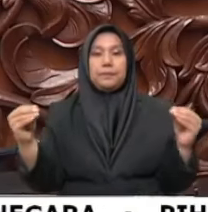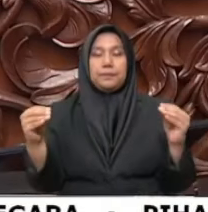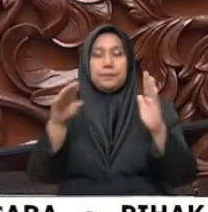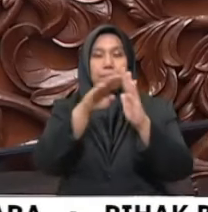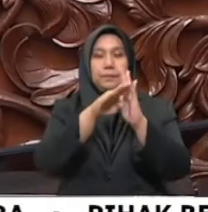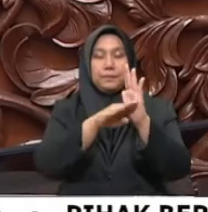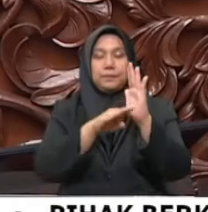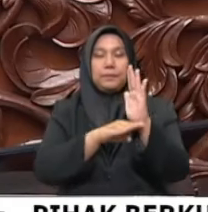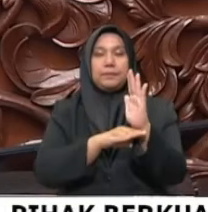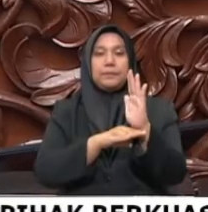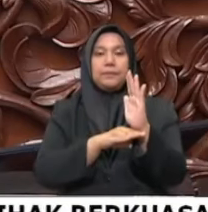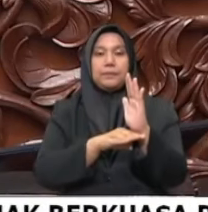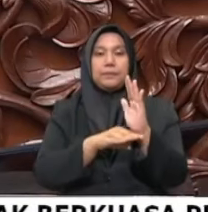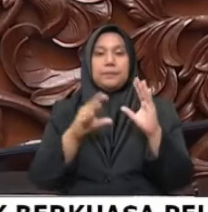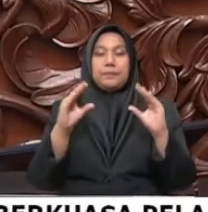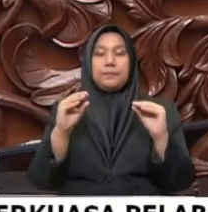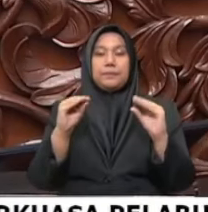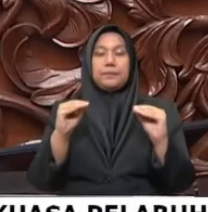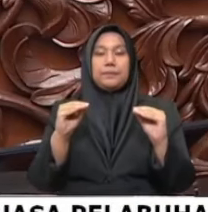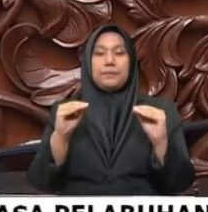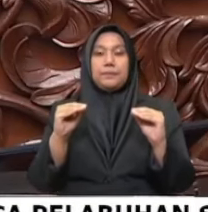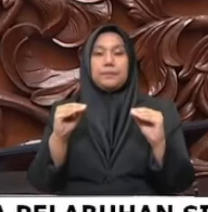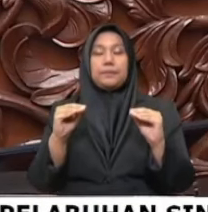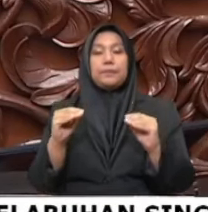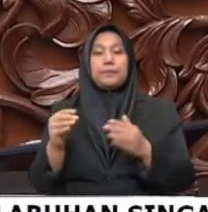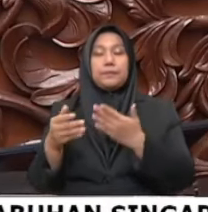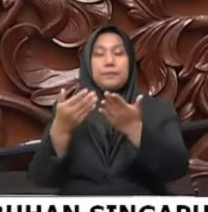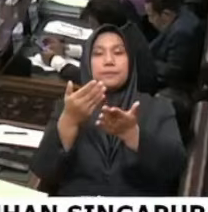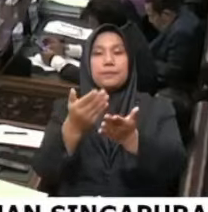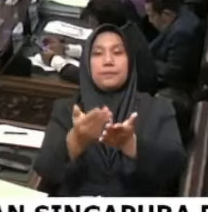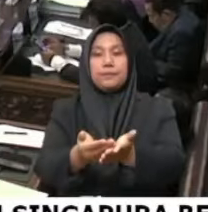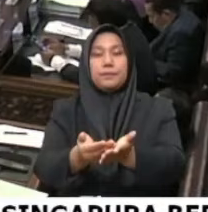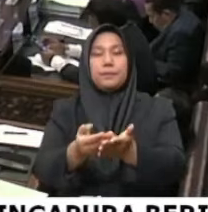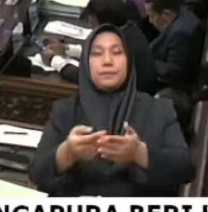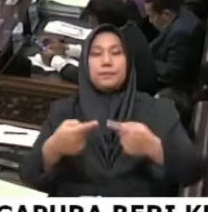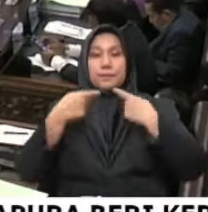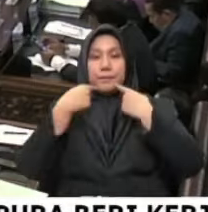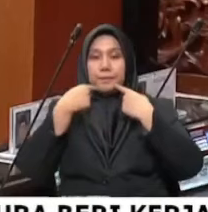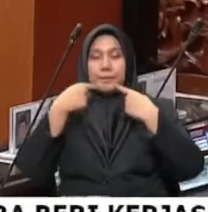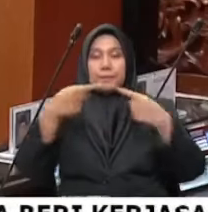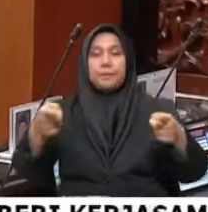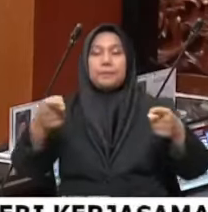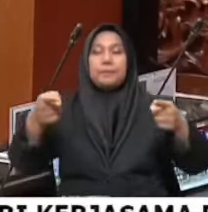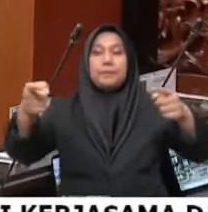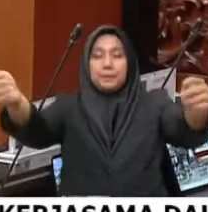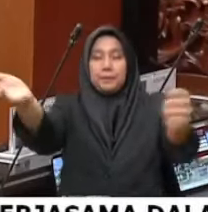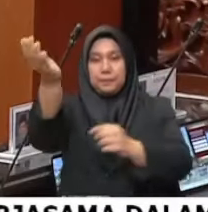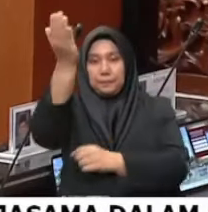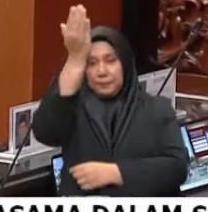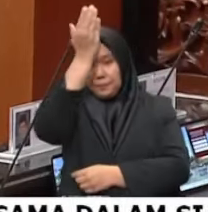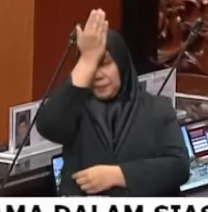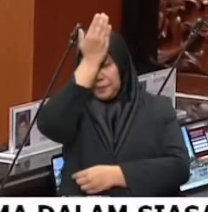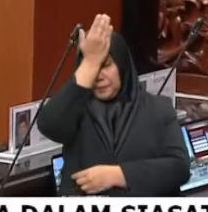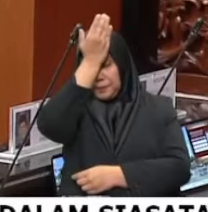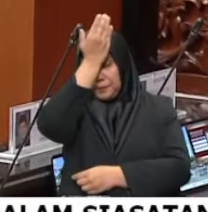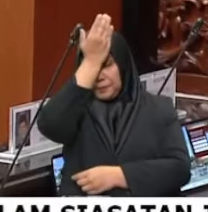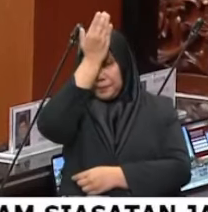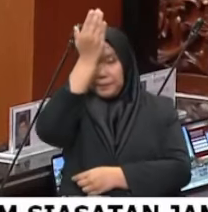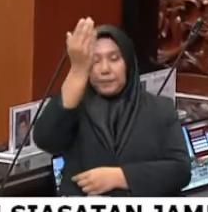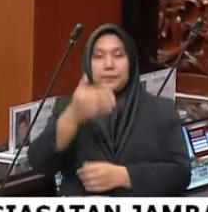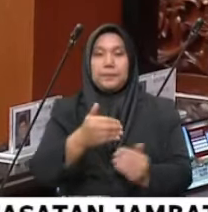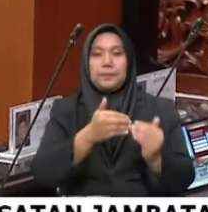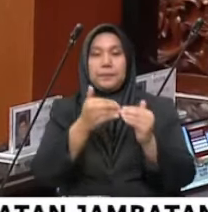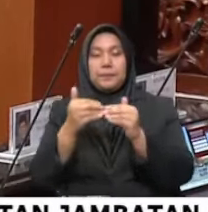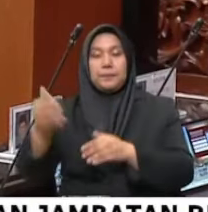Aturan urusan mesyuarat dan usul menjunjung kasih ke atas titah ke bawah duli Yang Maha Mulia Seri Paduka Baginda Yang di-Pertuan Agong menyambung